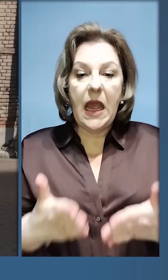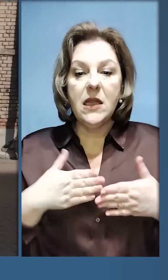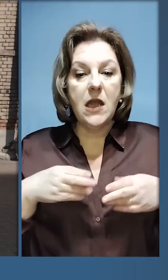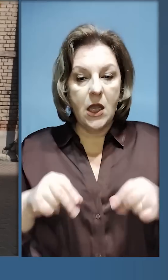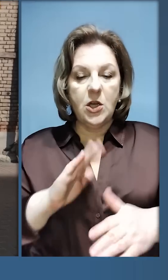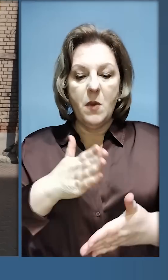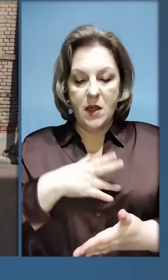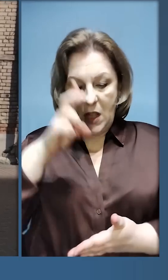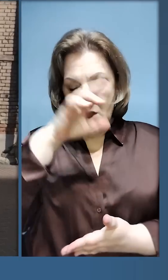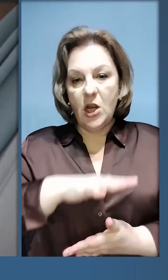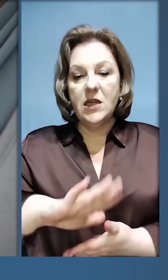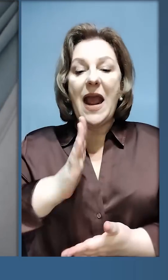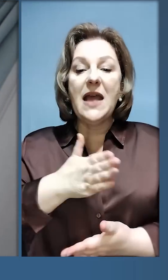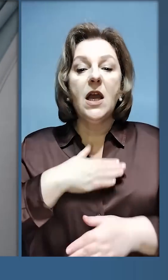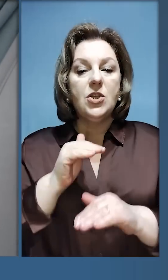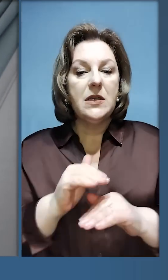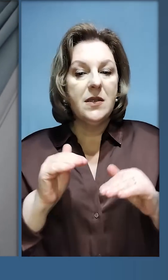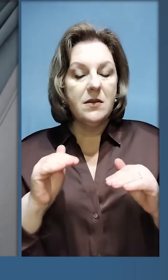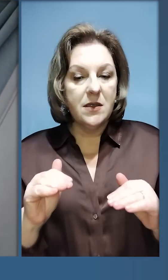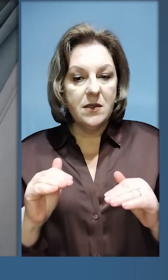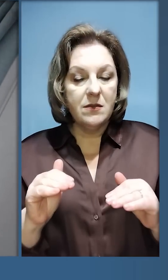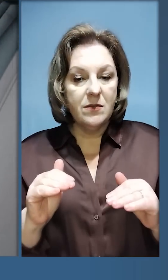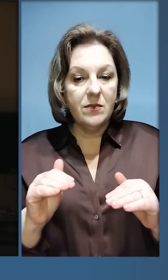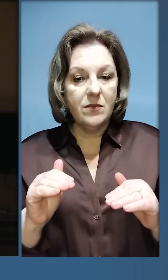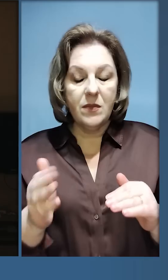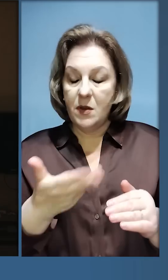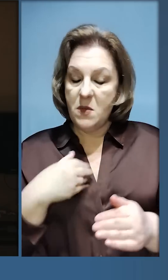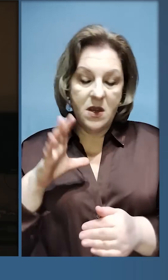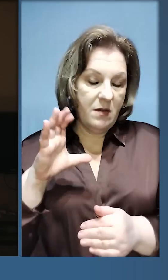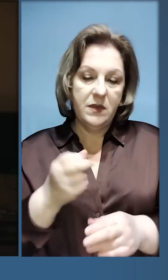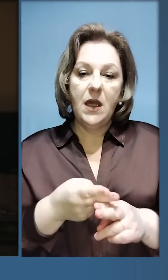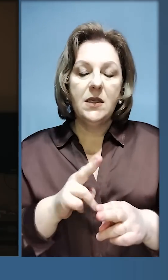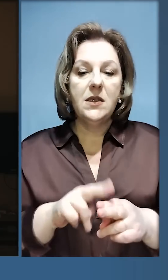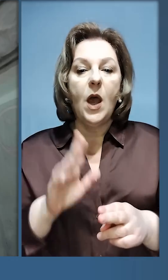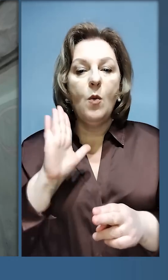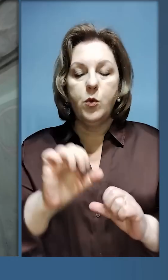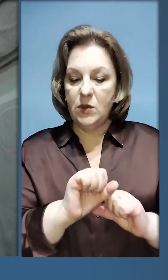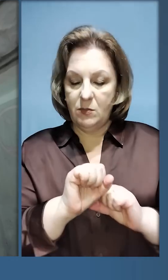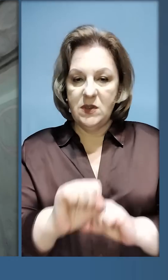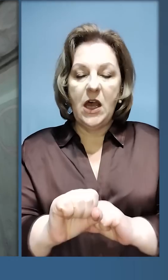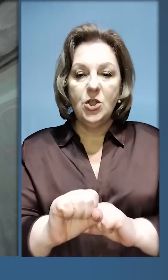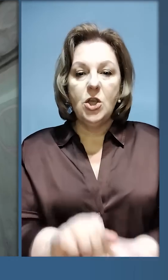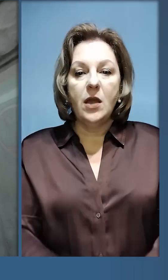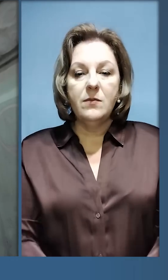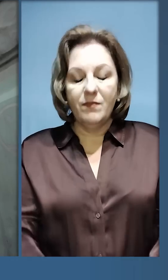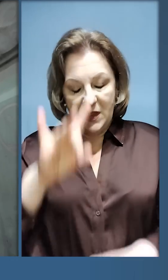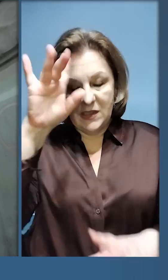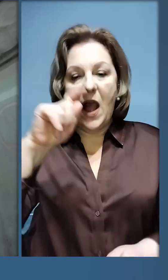наша земля, наша країна, наші діти. І ми все це будемо